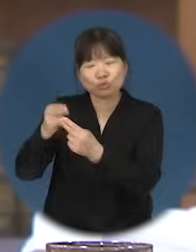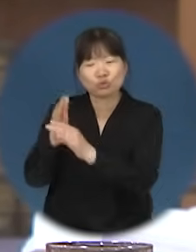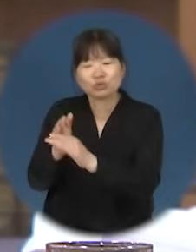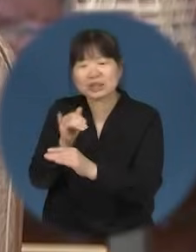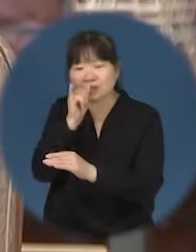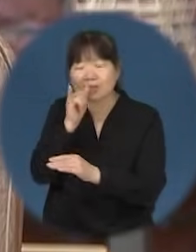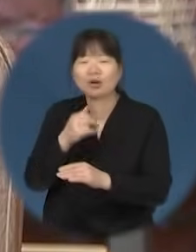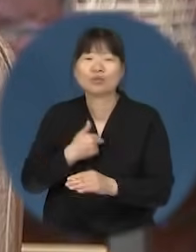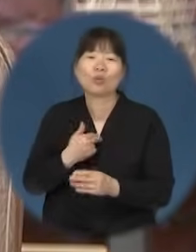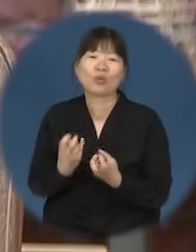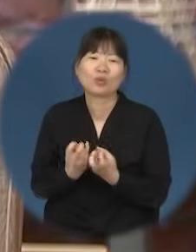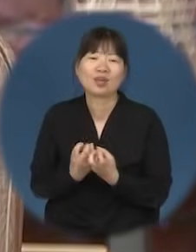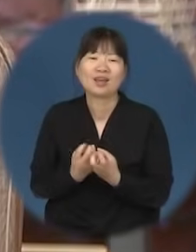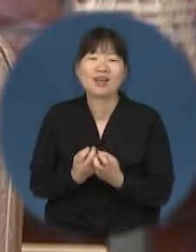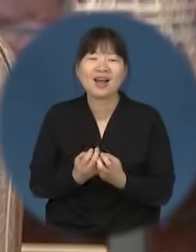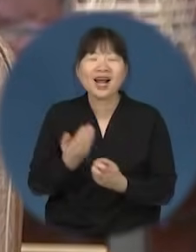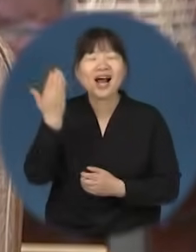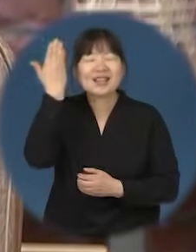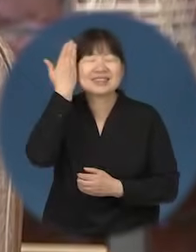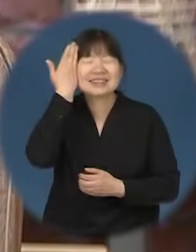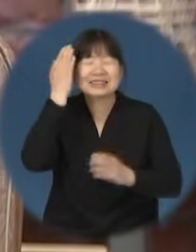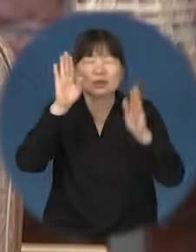됩니까? 공부하셔야 돼요.